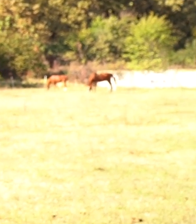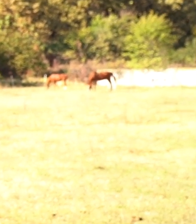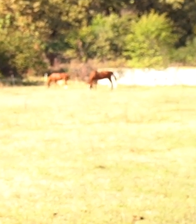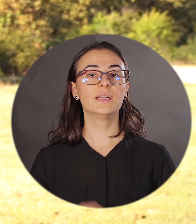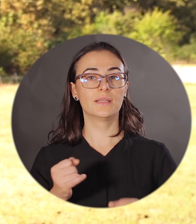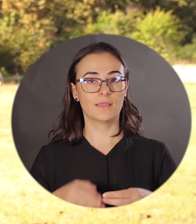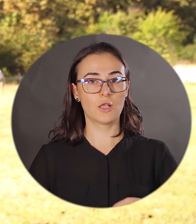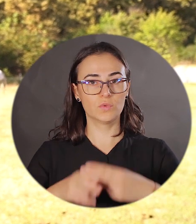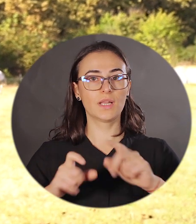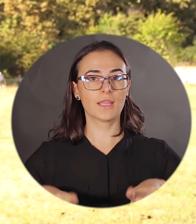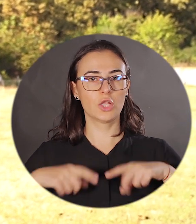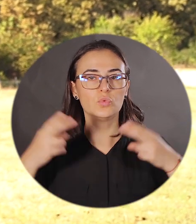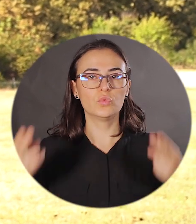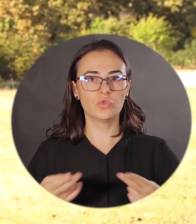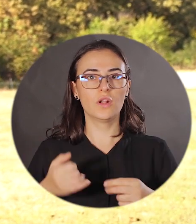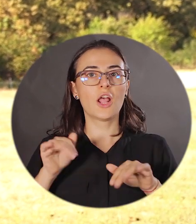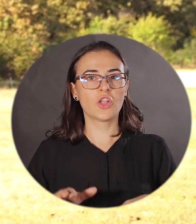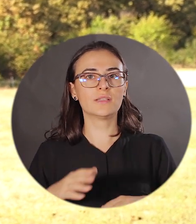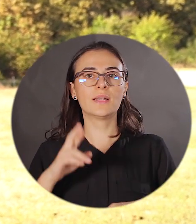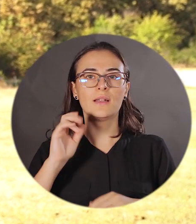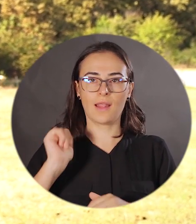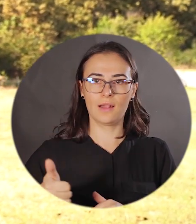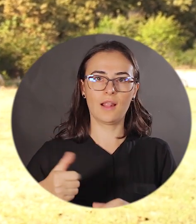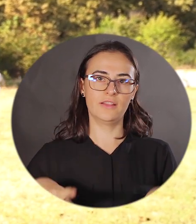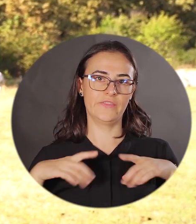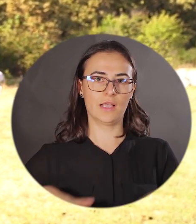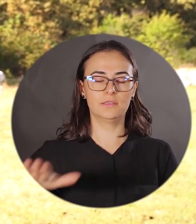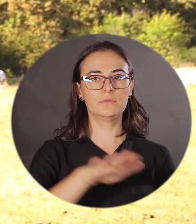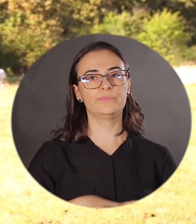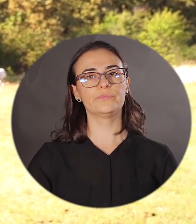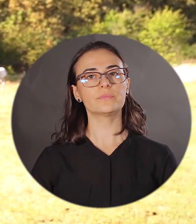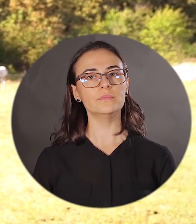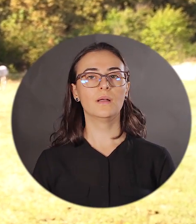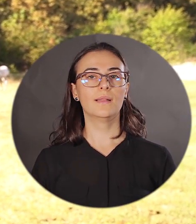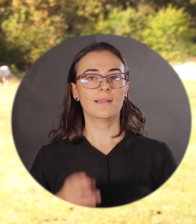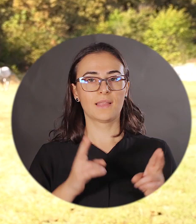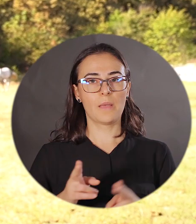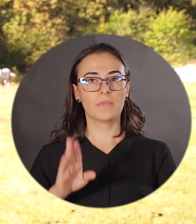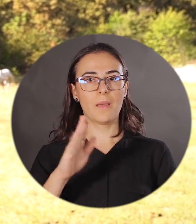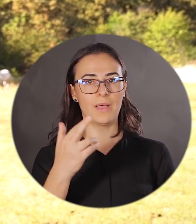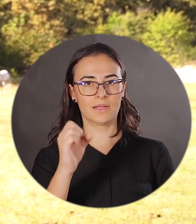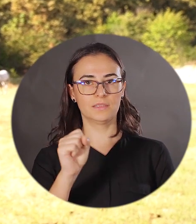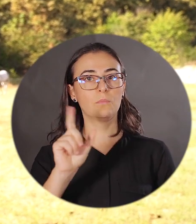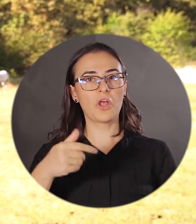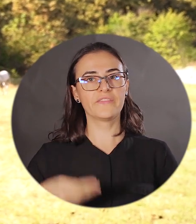Practic îți schimbă conștiința. Te ajută să trăiești ușor în această realitate. Terapia Bars